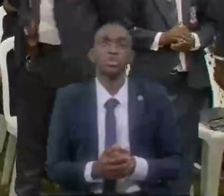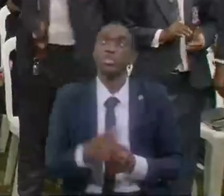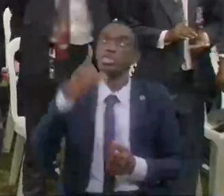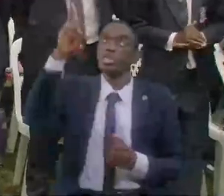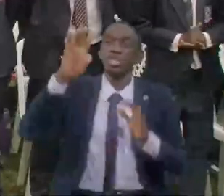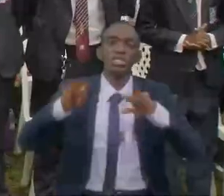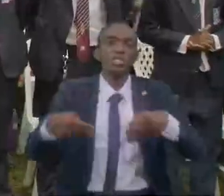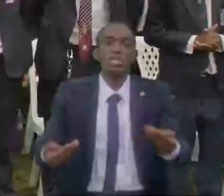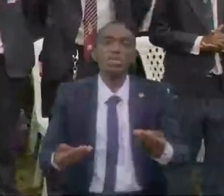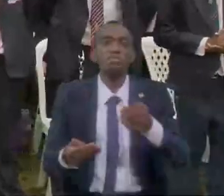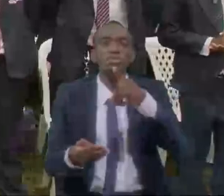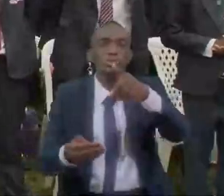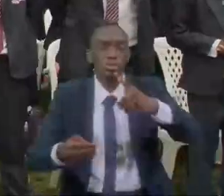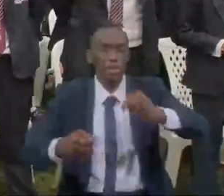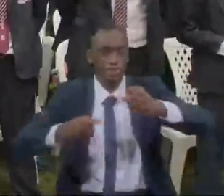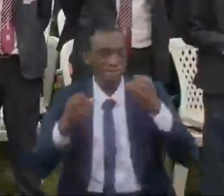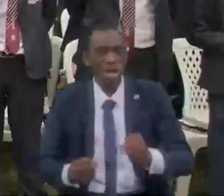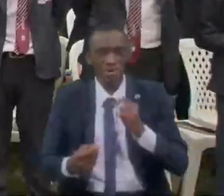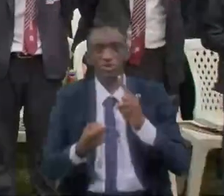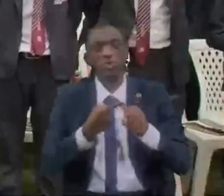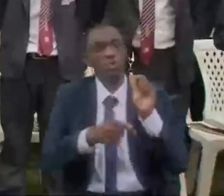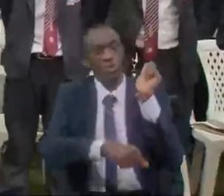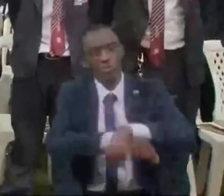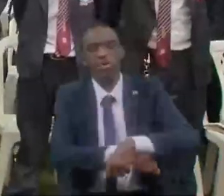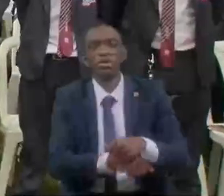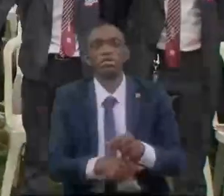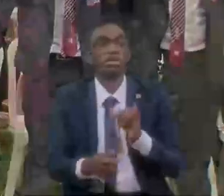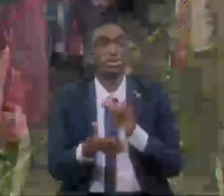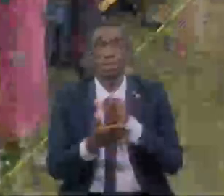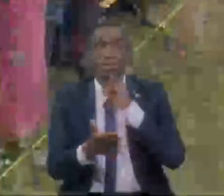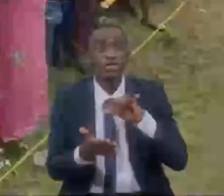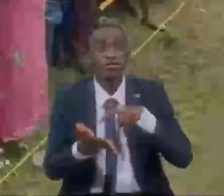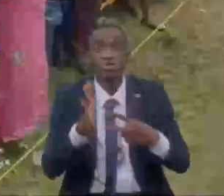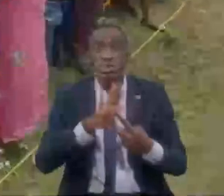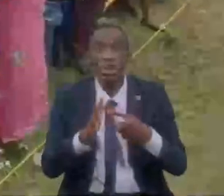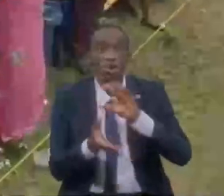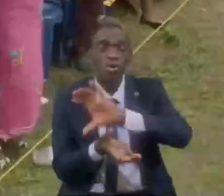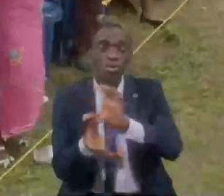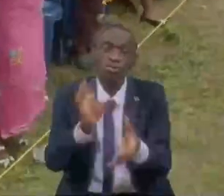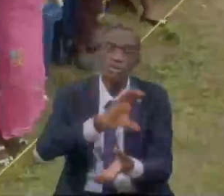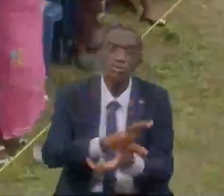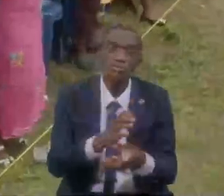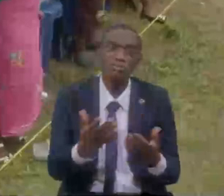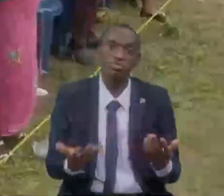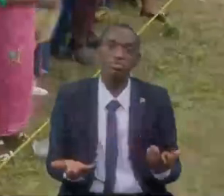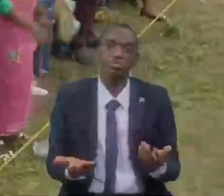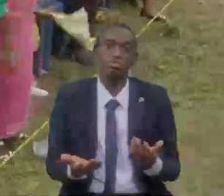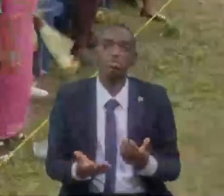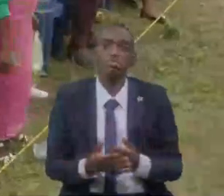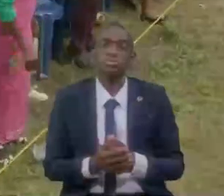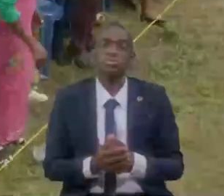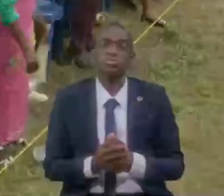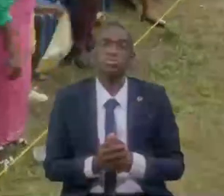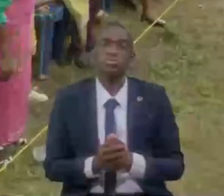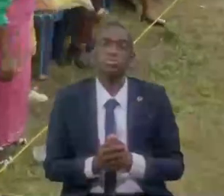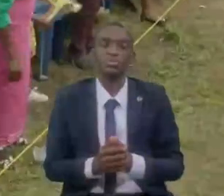te donne la puissance pour vaincre cela. C'est ce que la conversion veut dire.